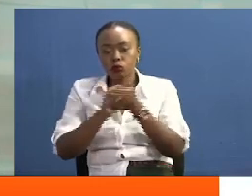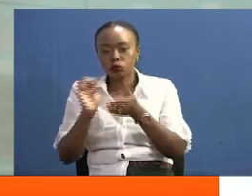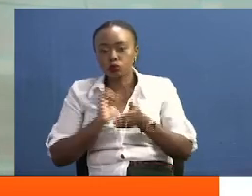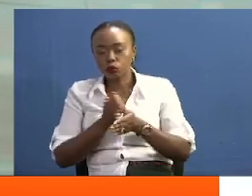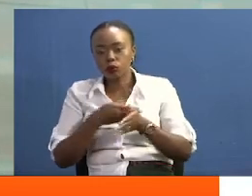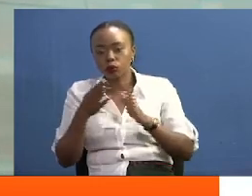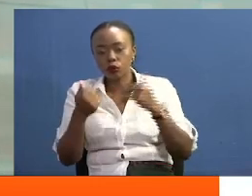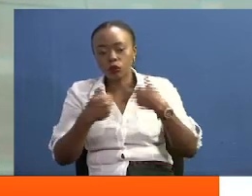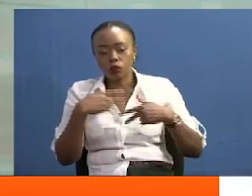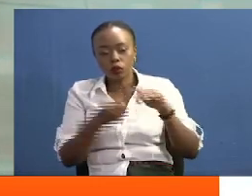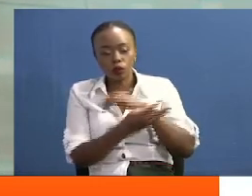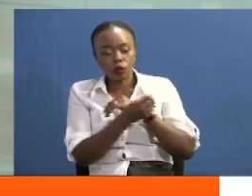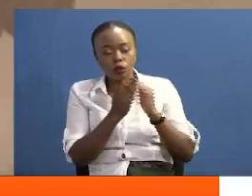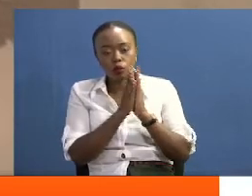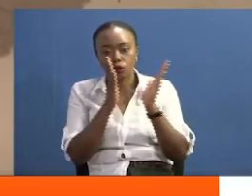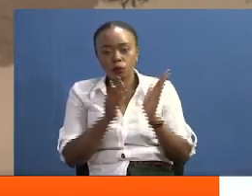David Gitonga anatuarifu zaidi.